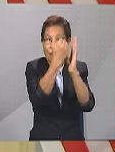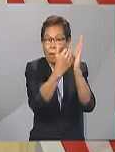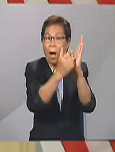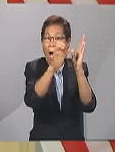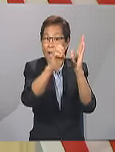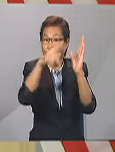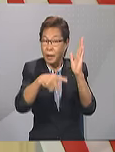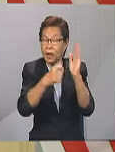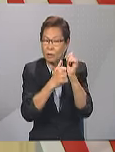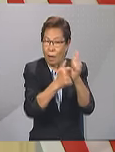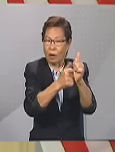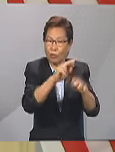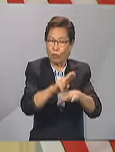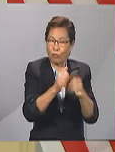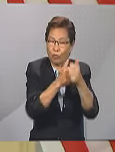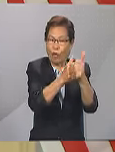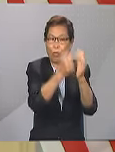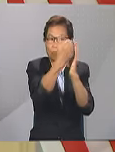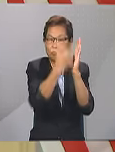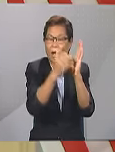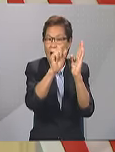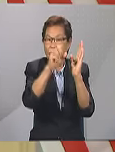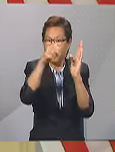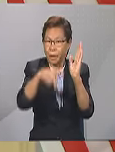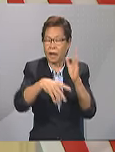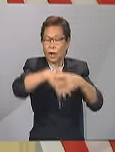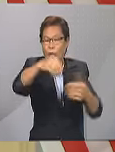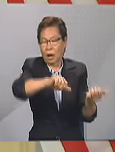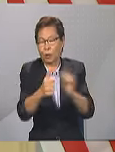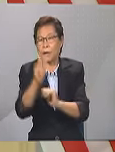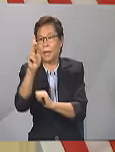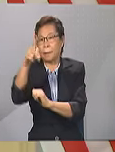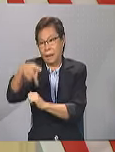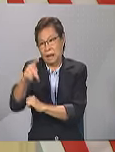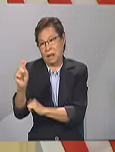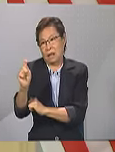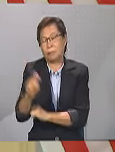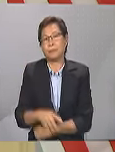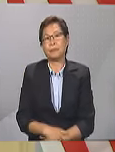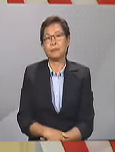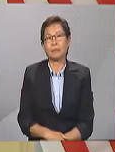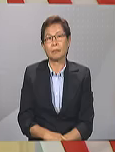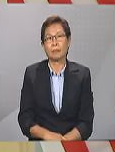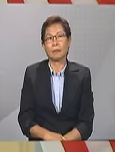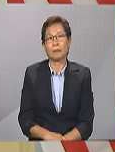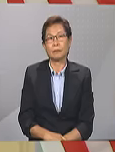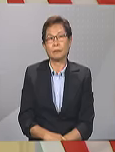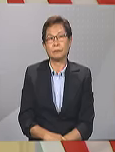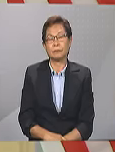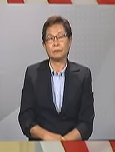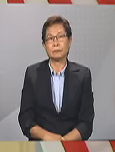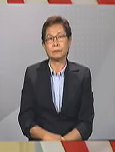menggunakan isopi yang dikeluarkan oleh Kementerian kerajaan tinggi dan untuk